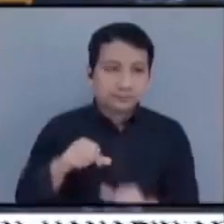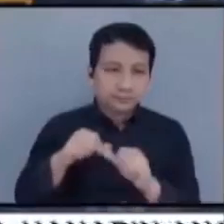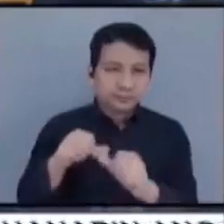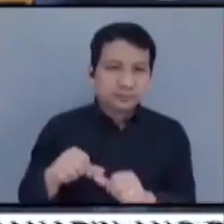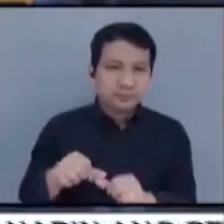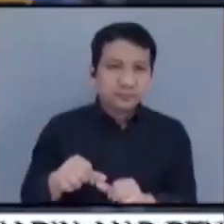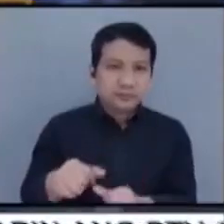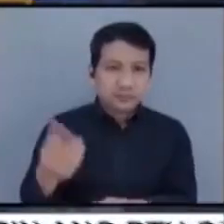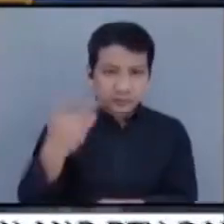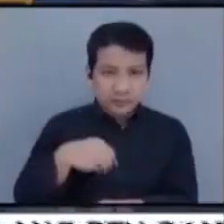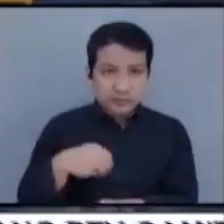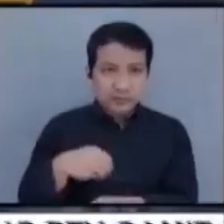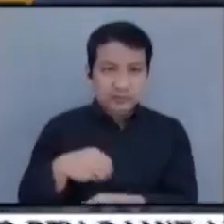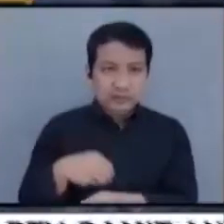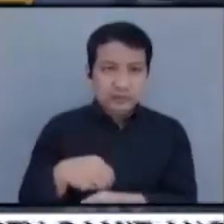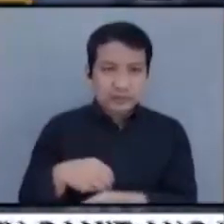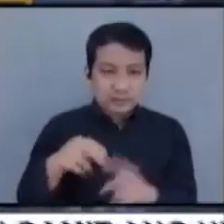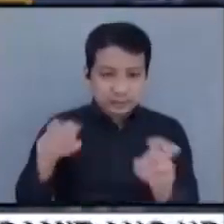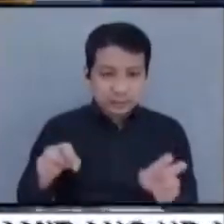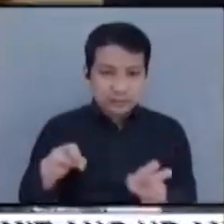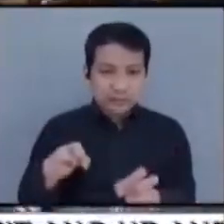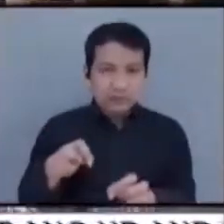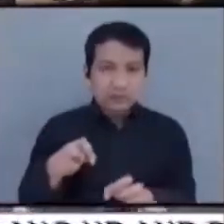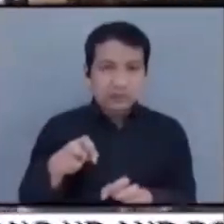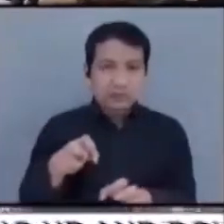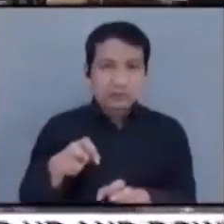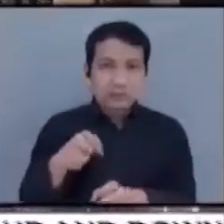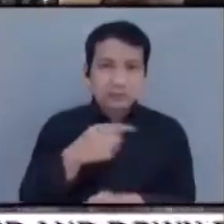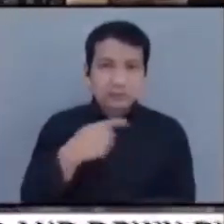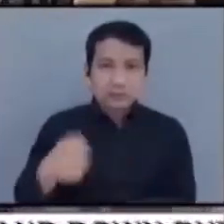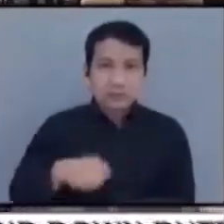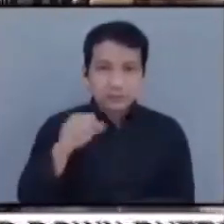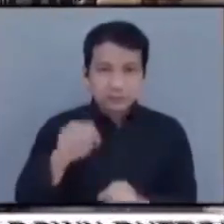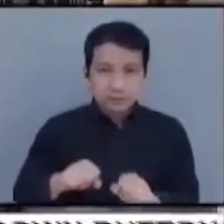din si Kenneth Paciente sa detalye.